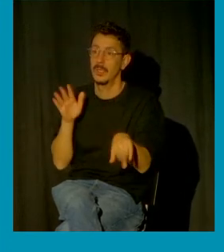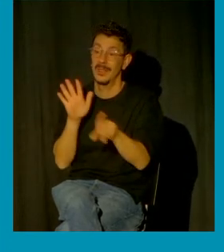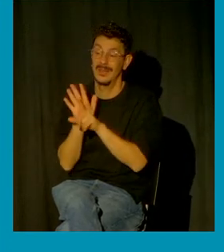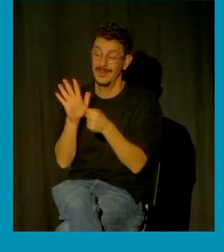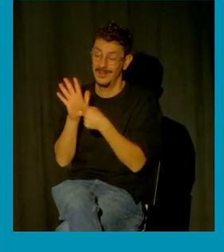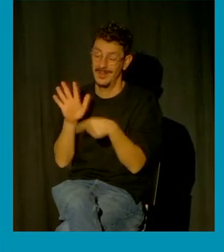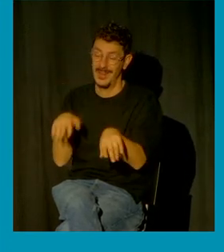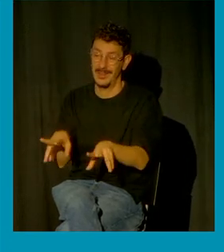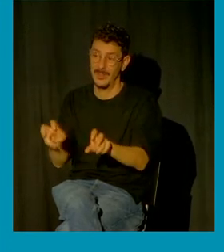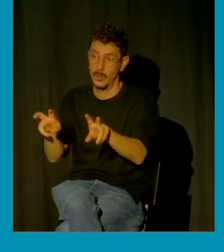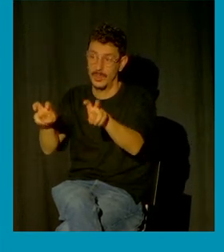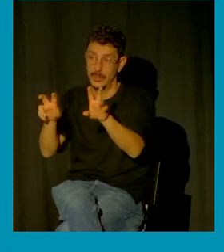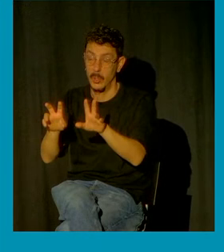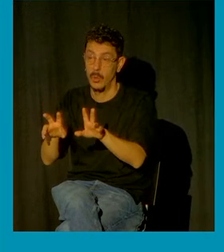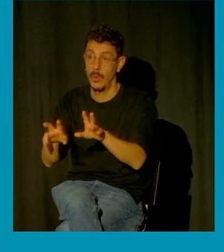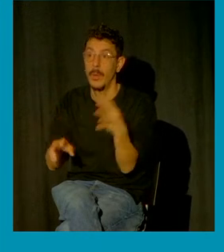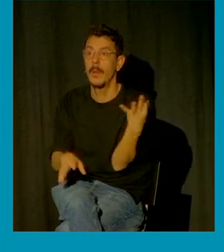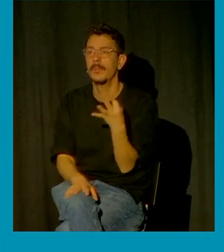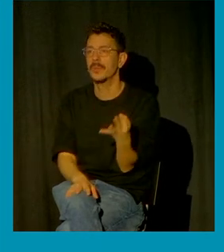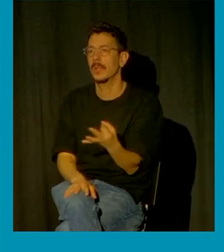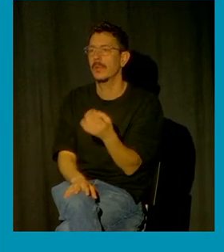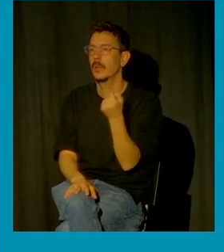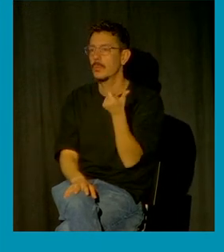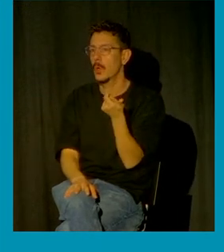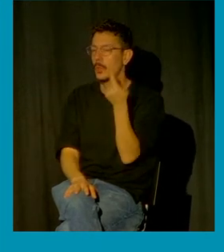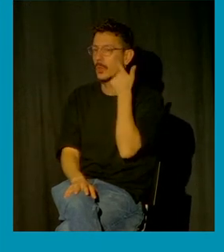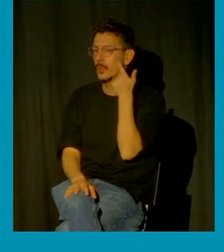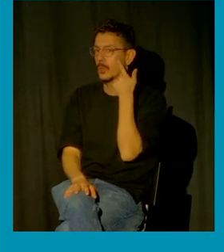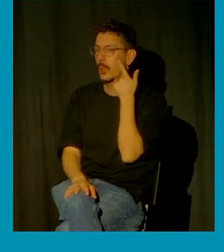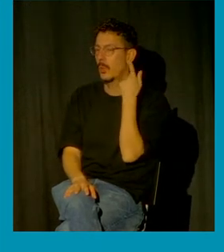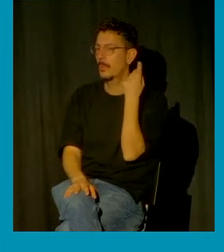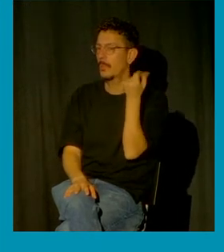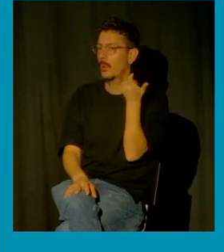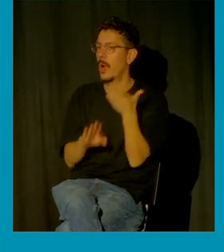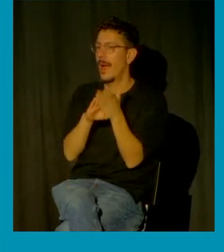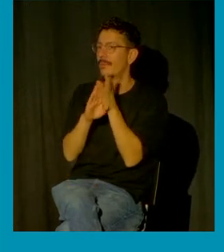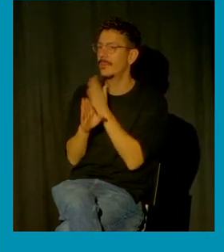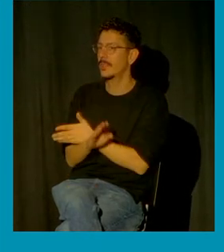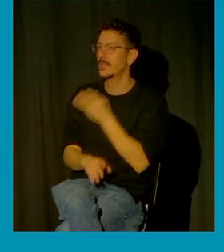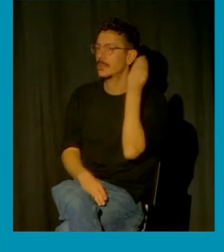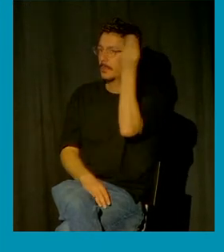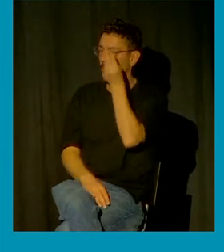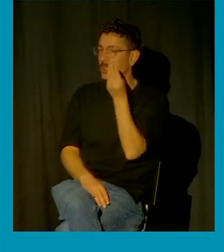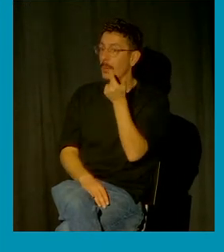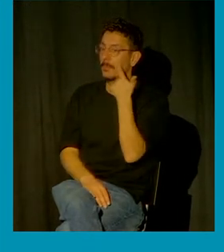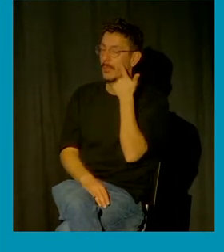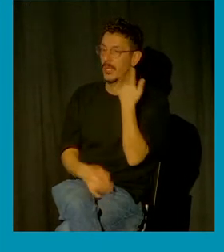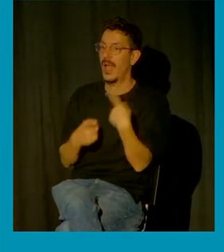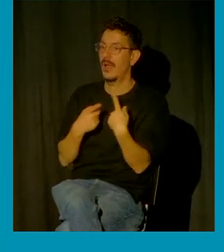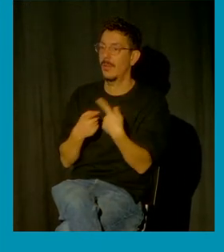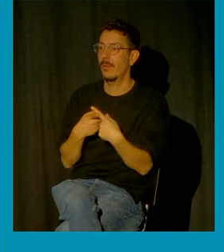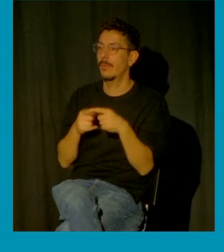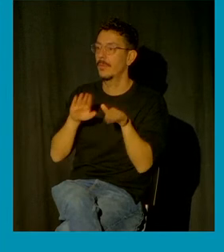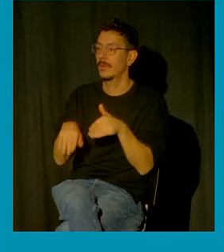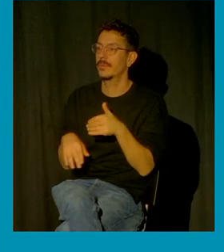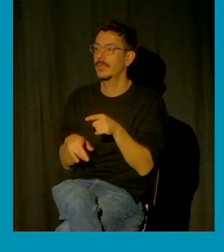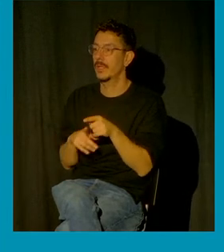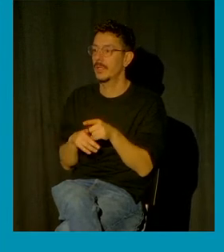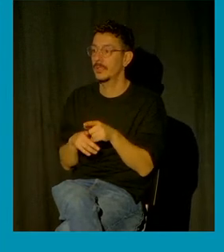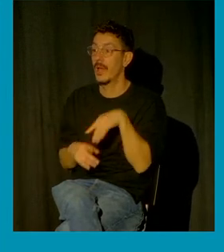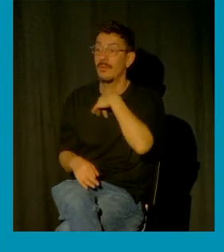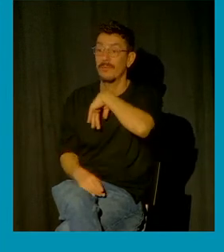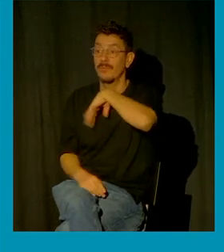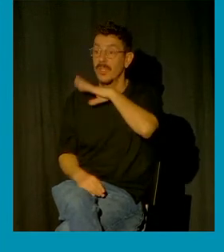necessari que hi hagi uns certs debats previs perquè al final el que frena el que mitiga les